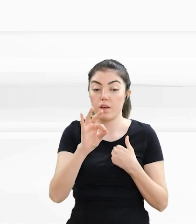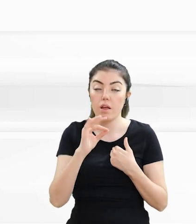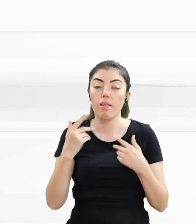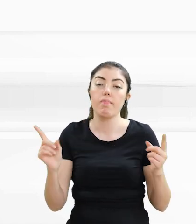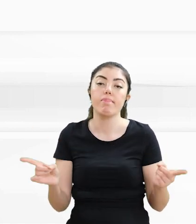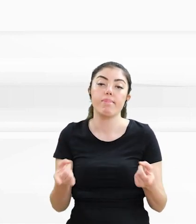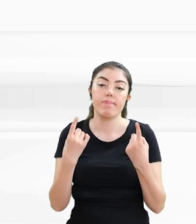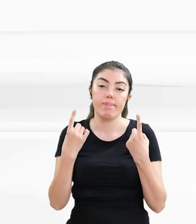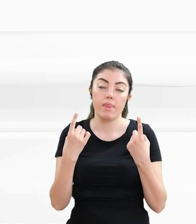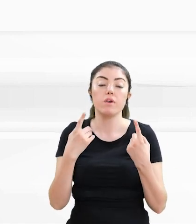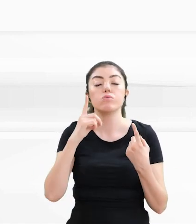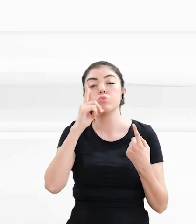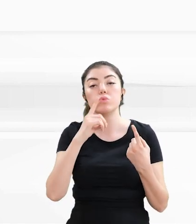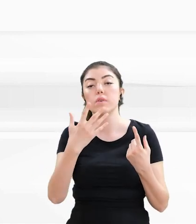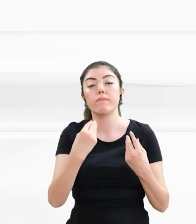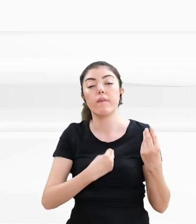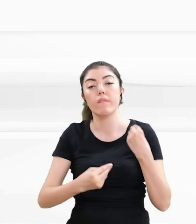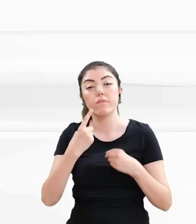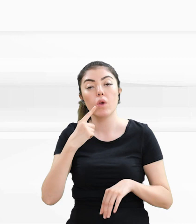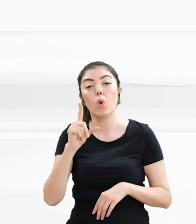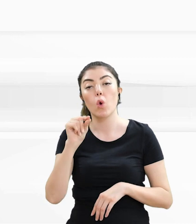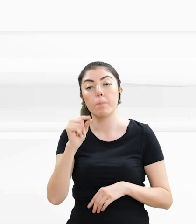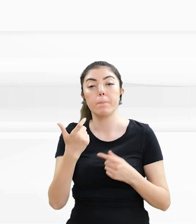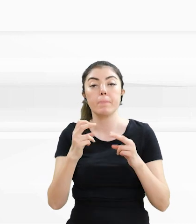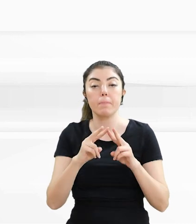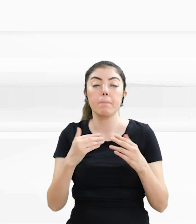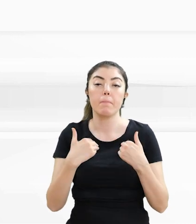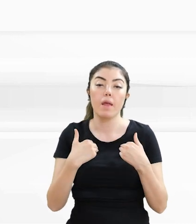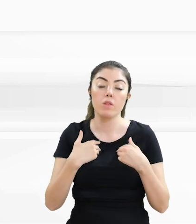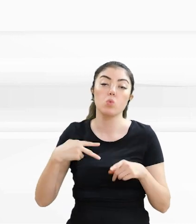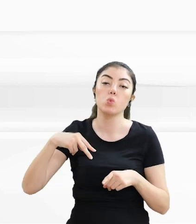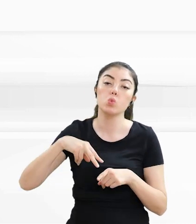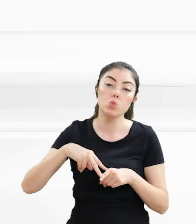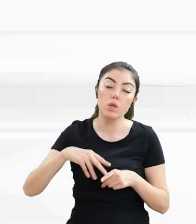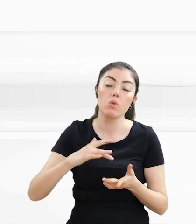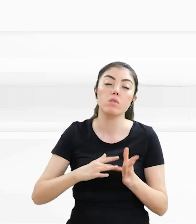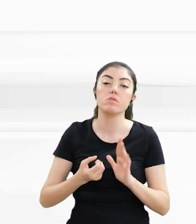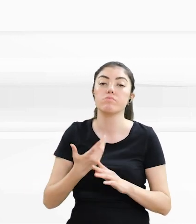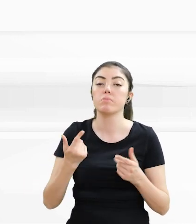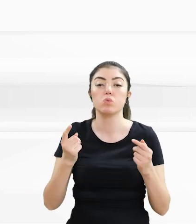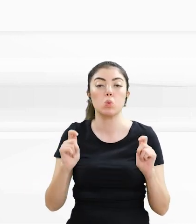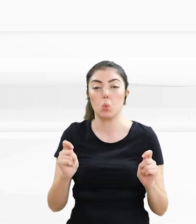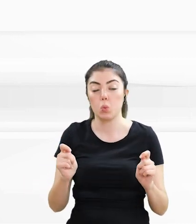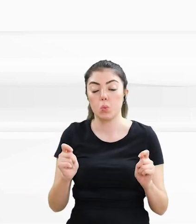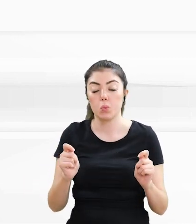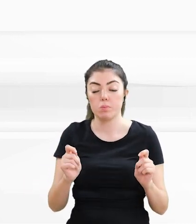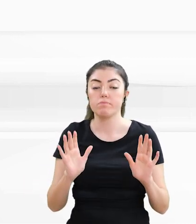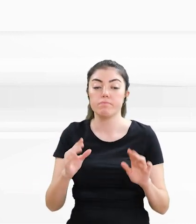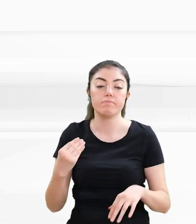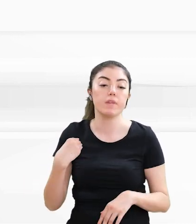seçeneğini seçemiyorum Çünkü burada verilen 11 birimle Ben üçgeni mi oluşturamıyorum